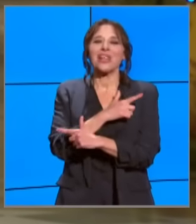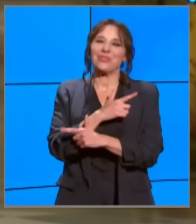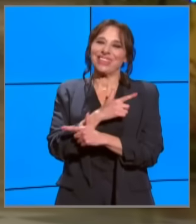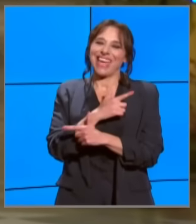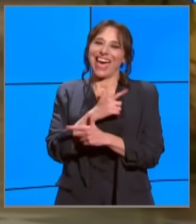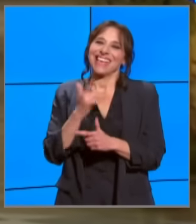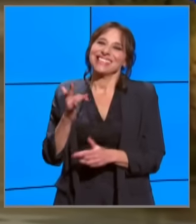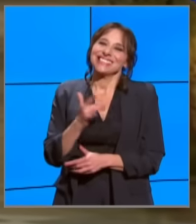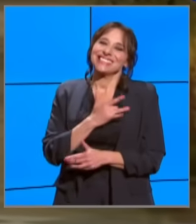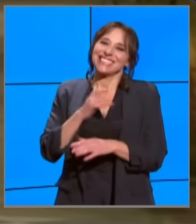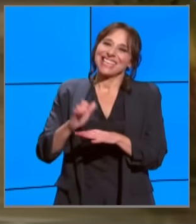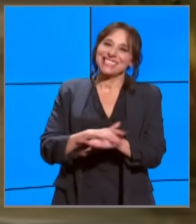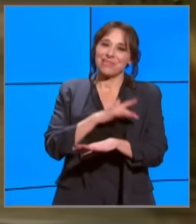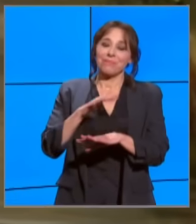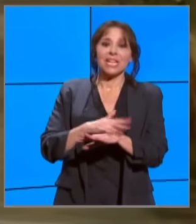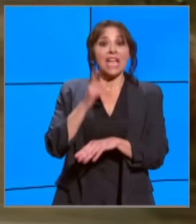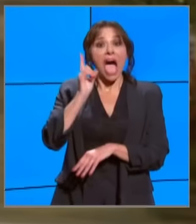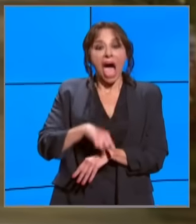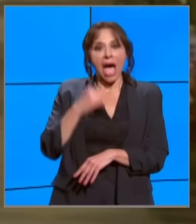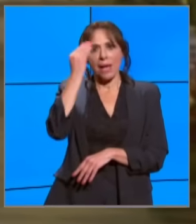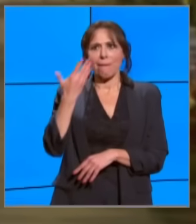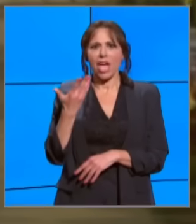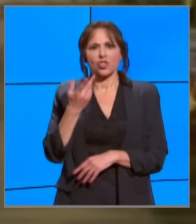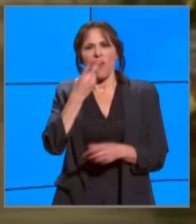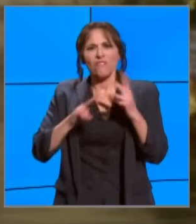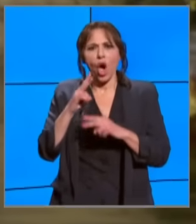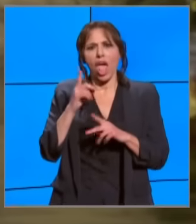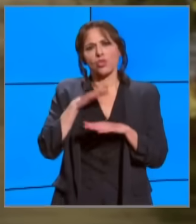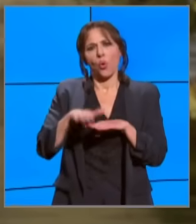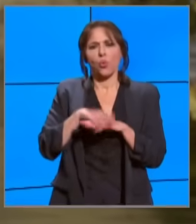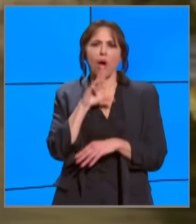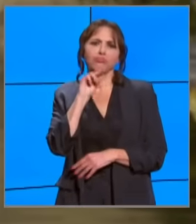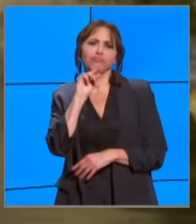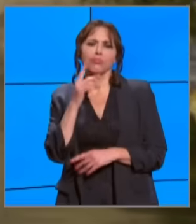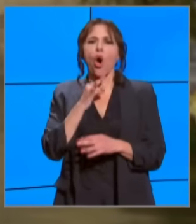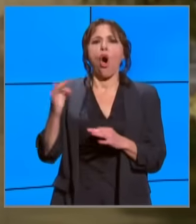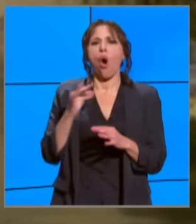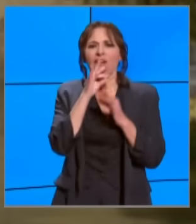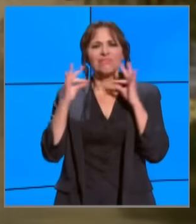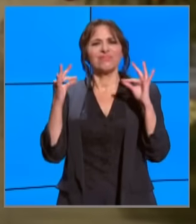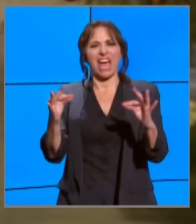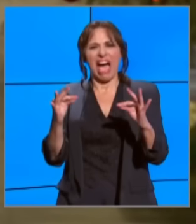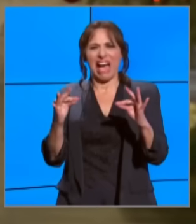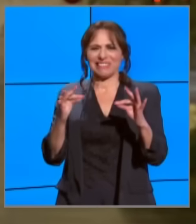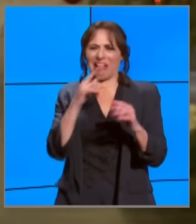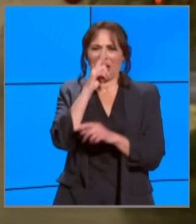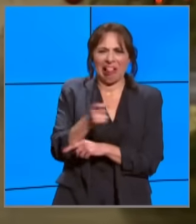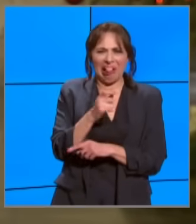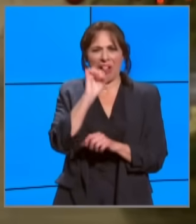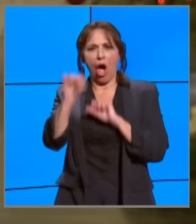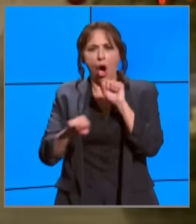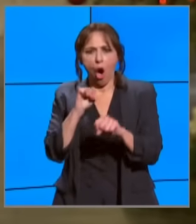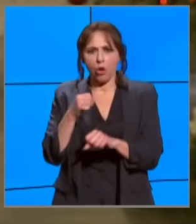sensibilità penso anche alla violenza verbale e alle espressioni di denigrazione di odio che si presentano